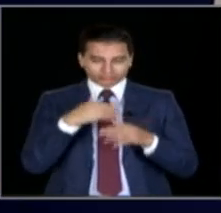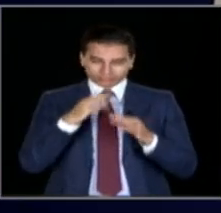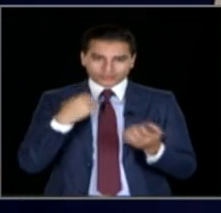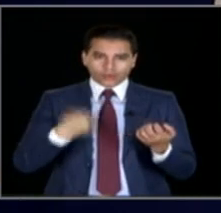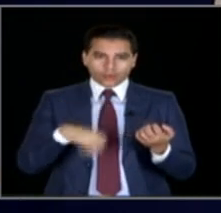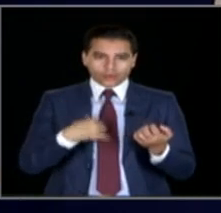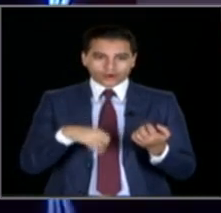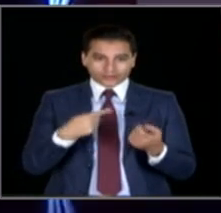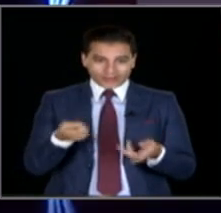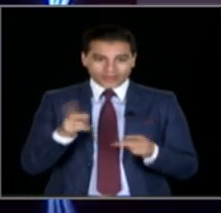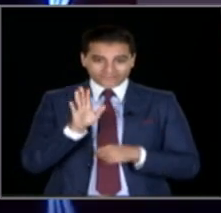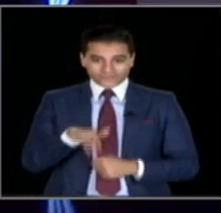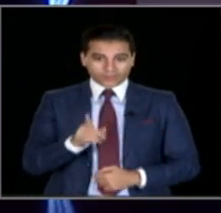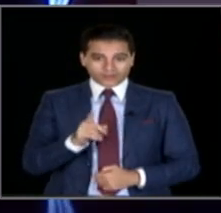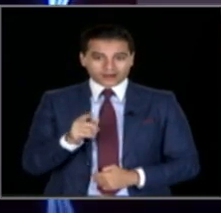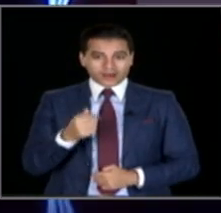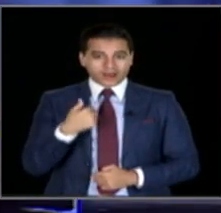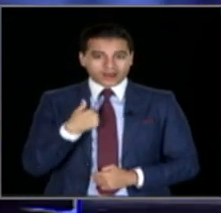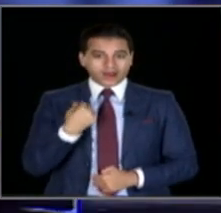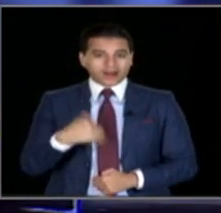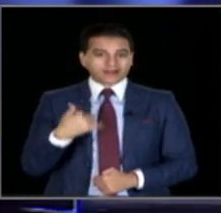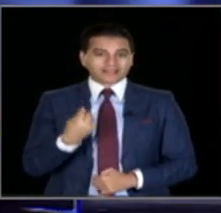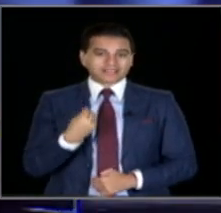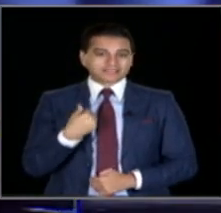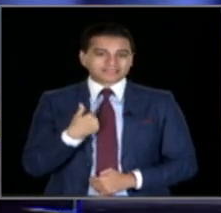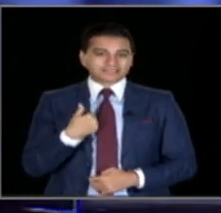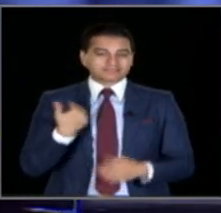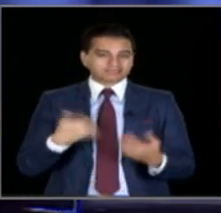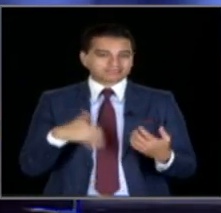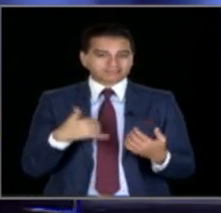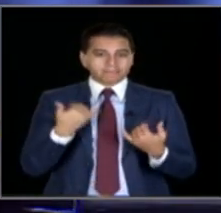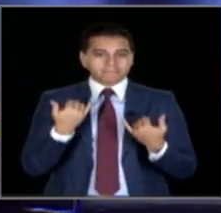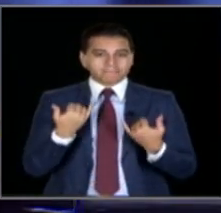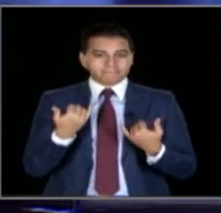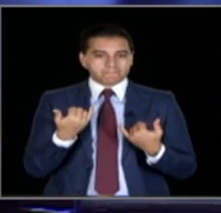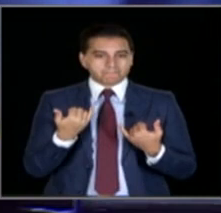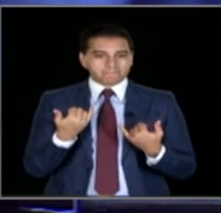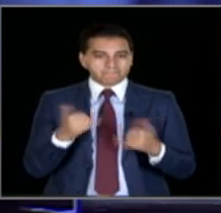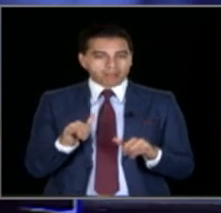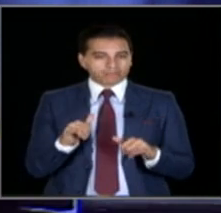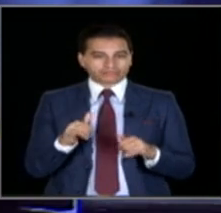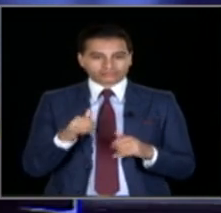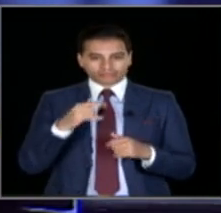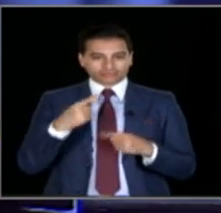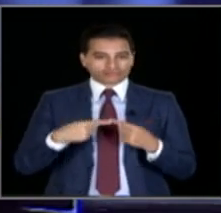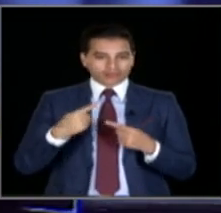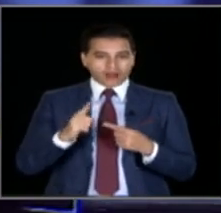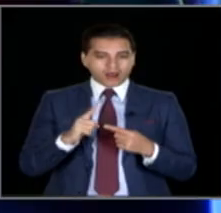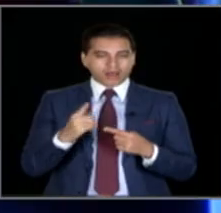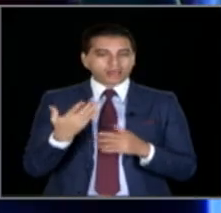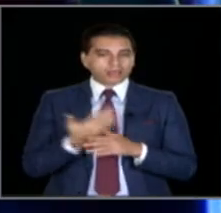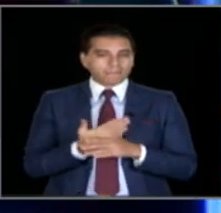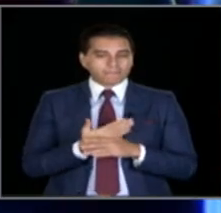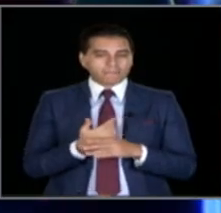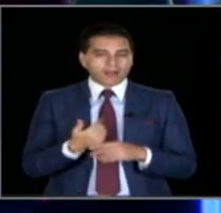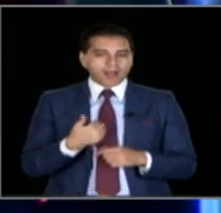إيه؟ لسه بتعزف على الأورج؟ هو للأسف الأورج اللي كان عندي زي ما قلت لحضرتك إن هو أصلاً ما بقتش بستعمله لأنه باظ